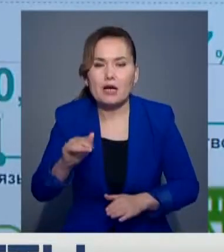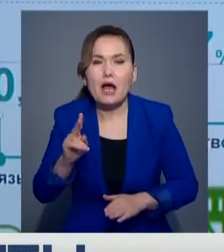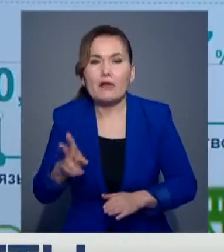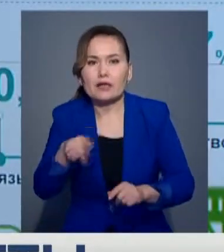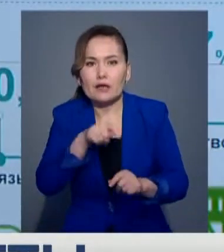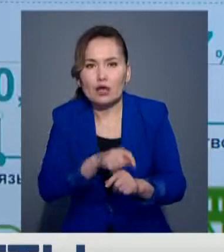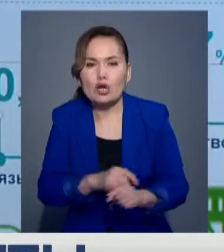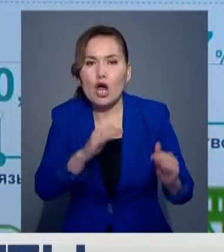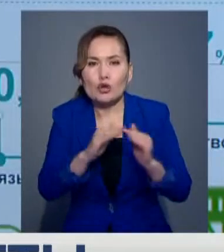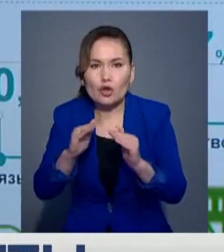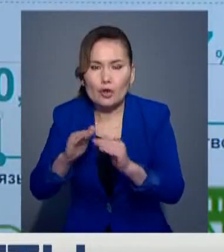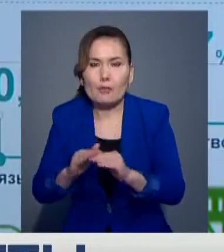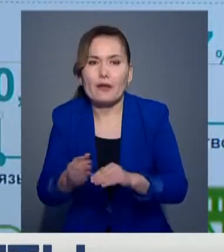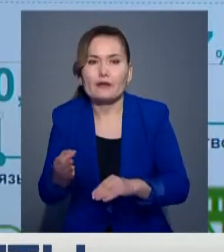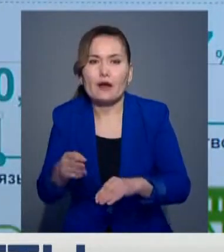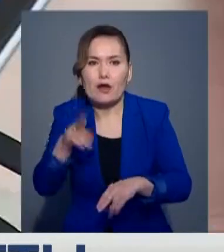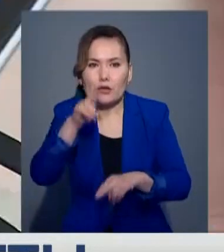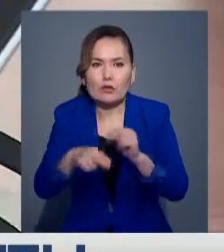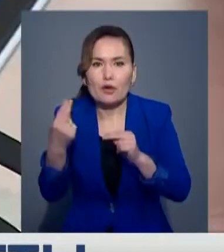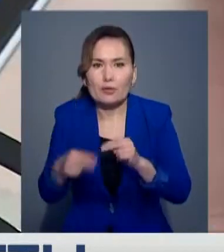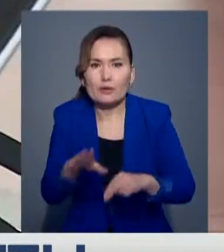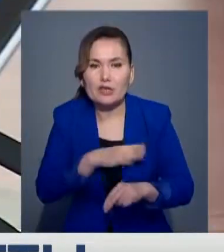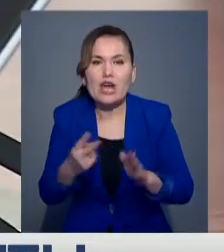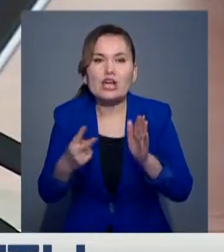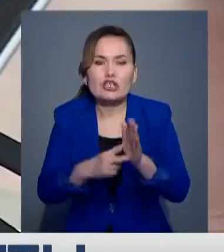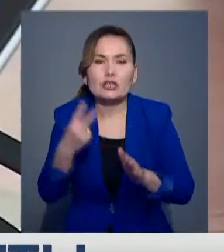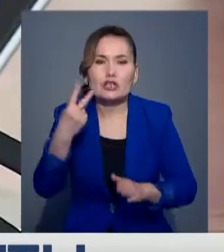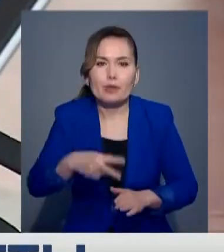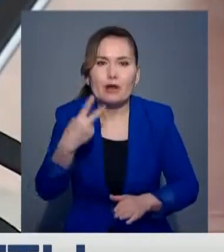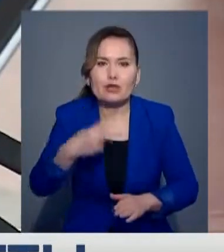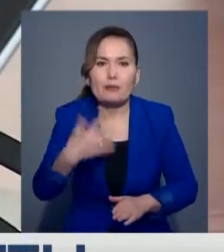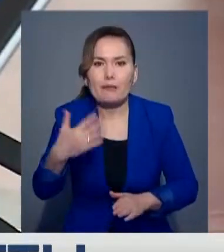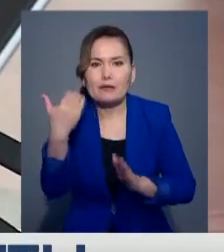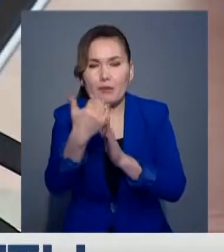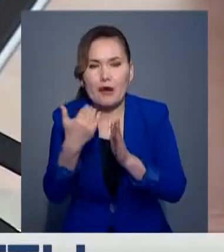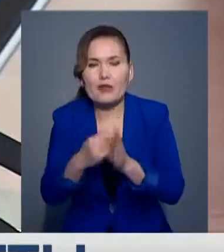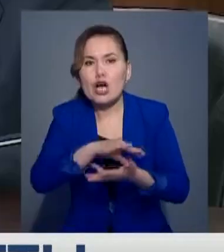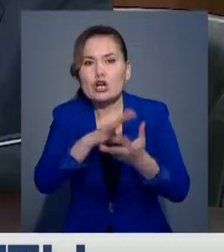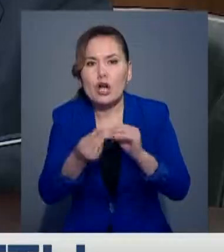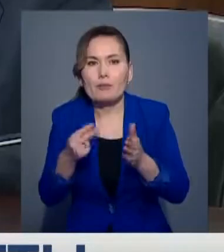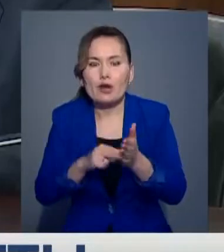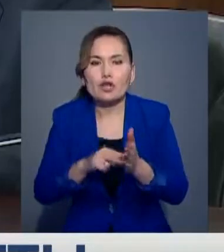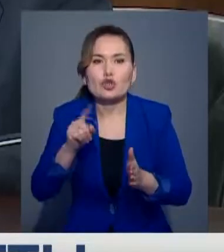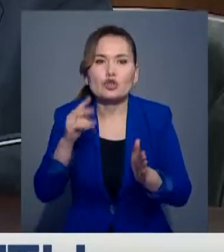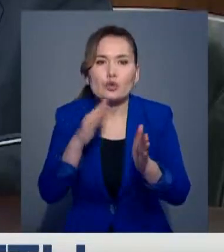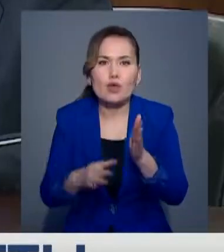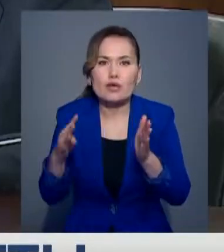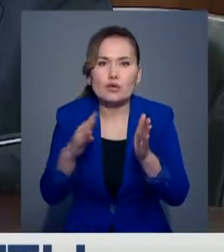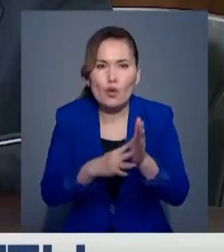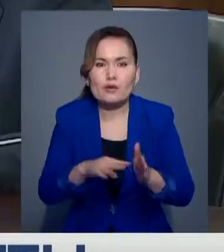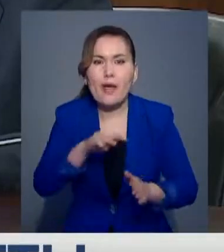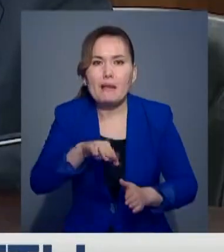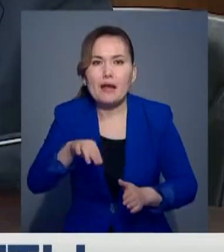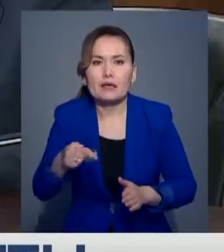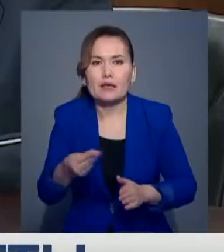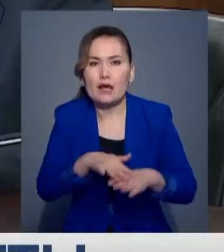2,642,000 шаршы метр тұрғын үй пайдалануға берілді. 7-20-25 бағдарламасына жалпы құны 199 миллиард теңге